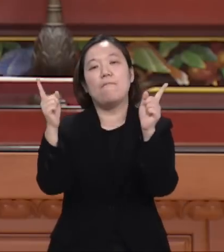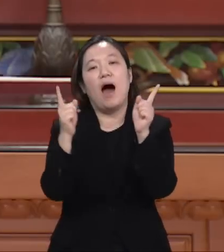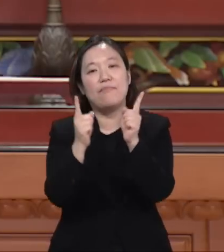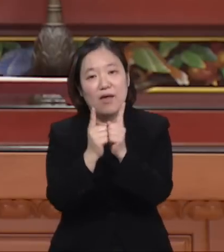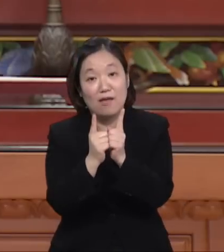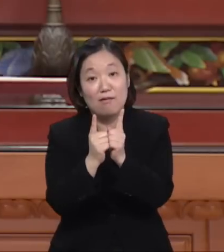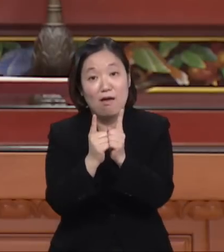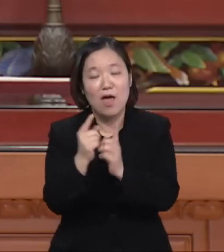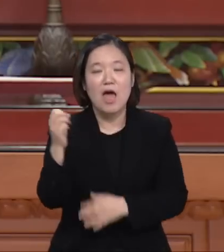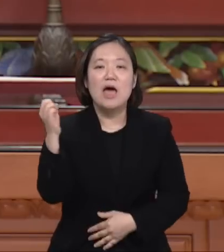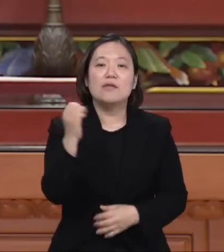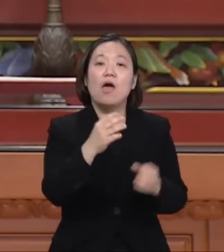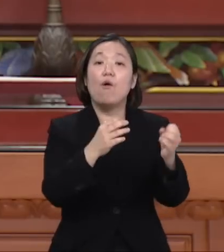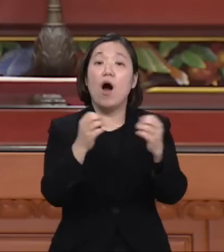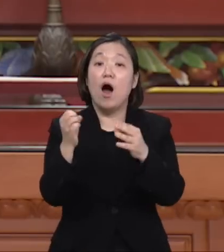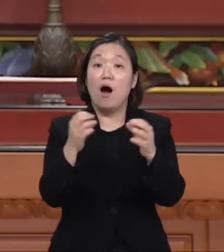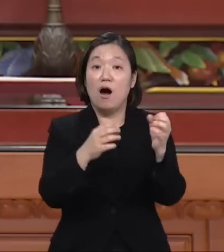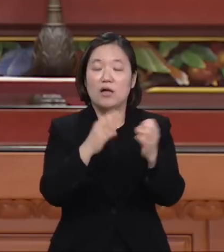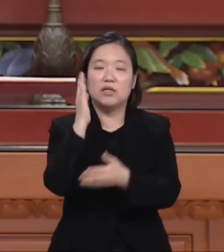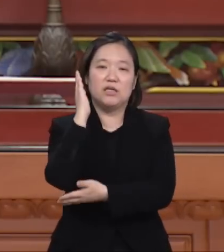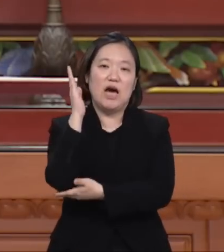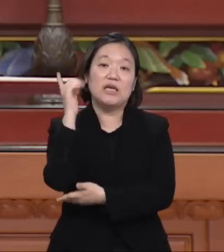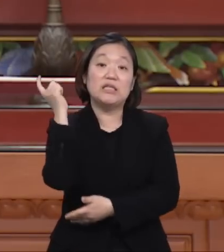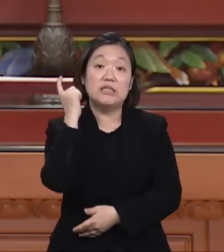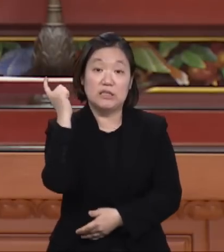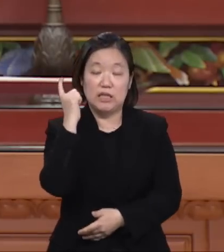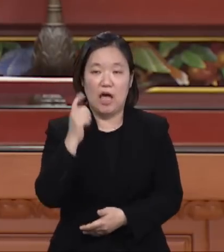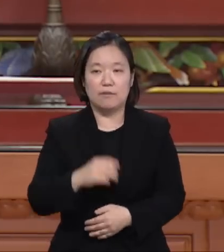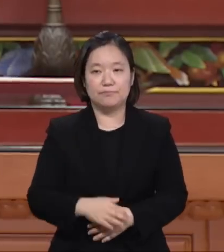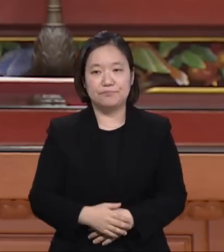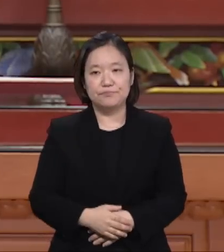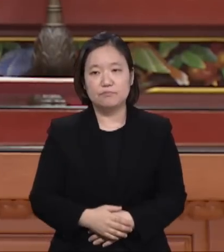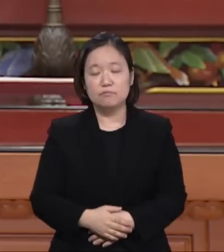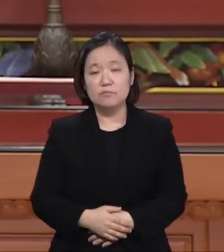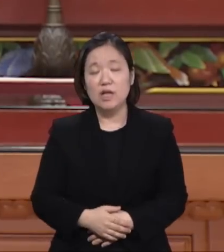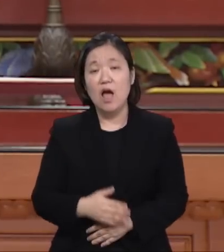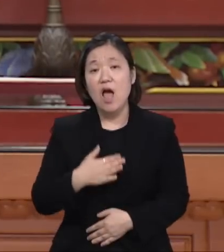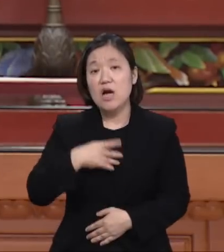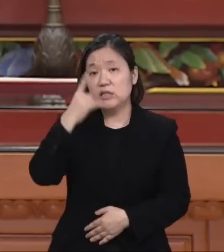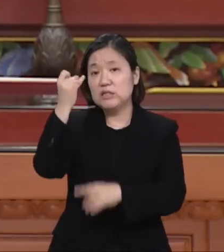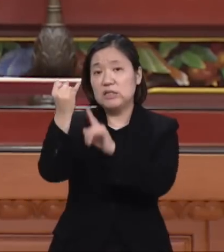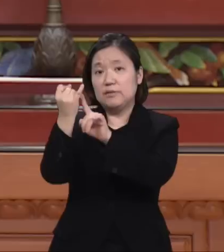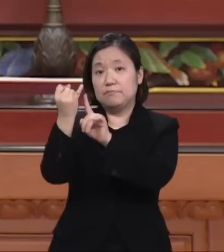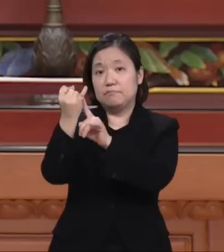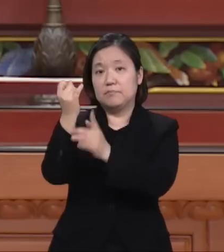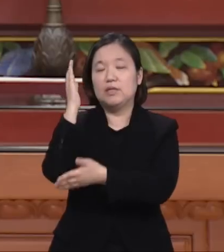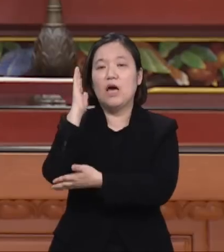하시는 말씀이 비구니스님께서 하신 말씀이 당신의 18살에